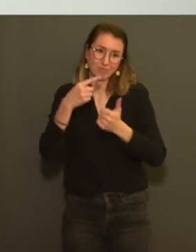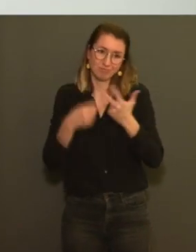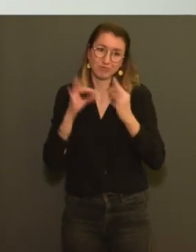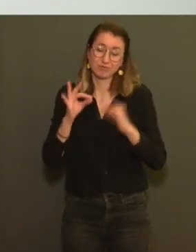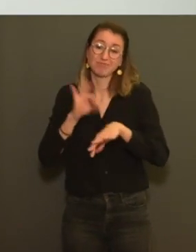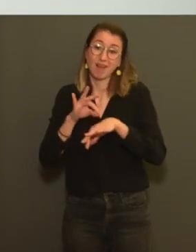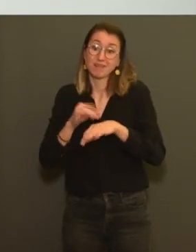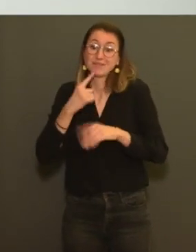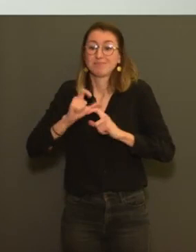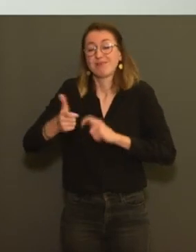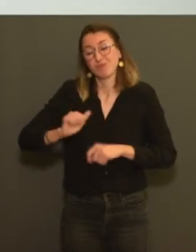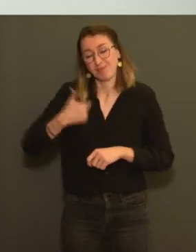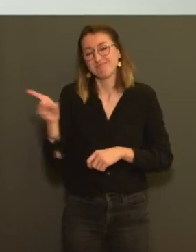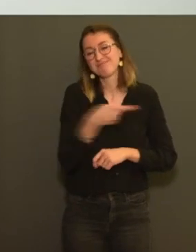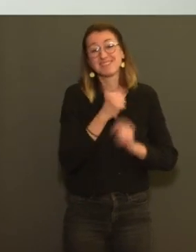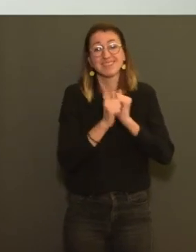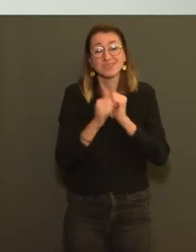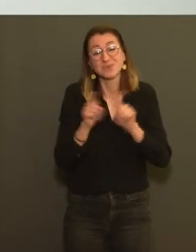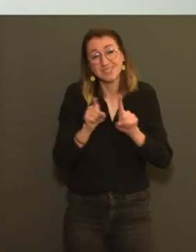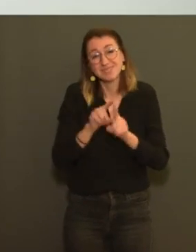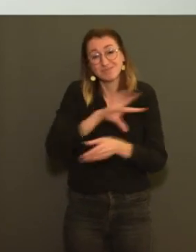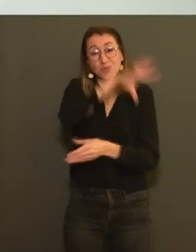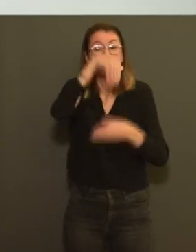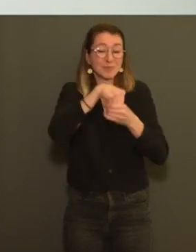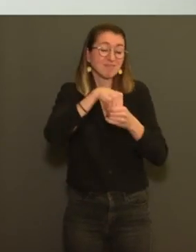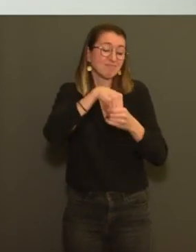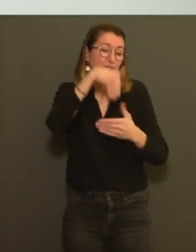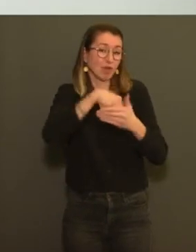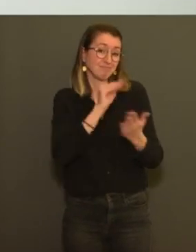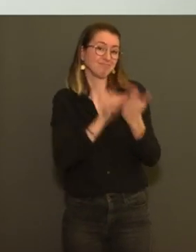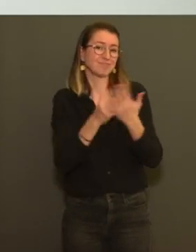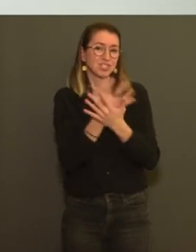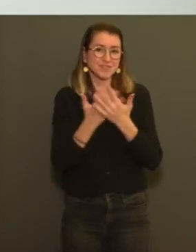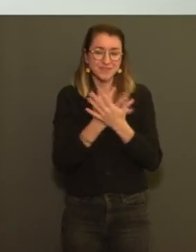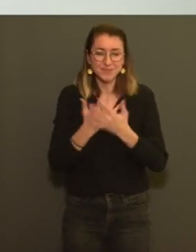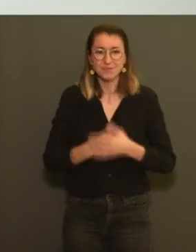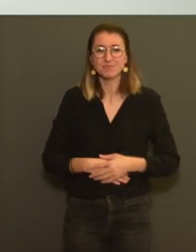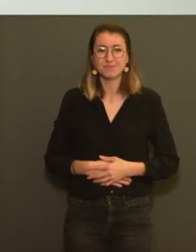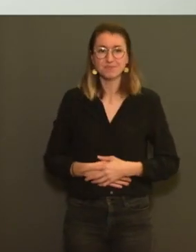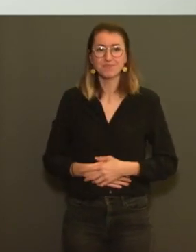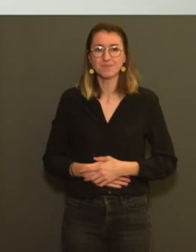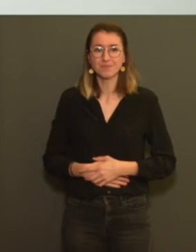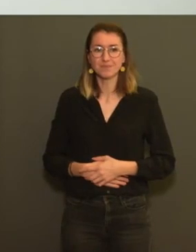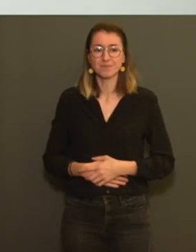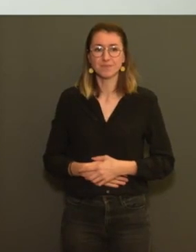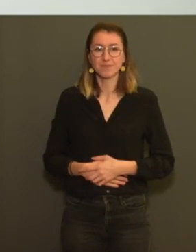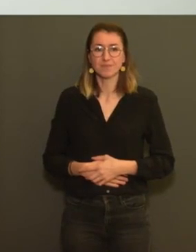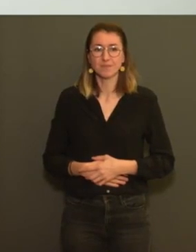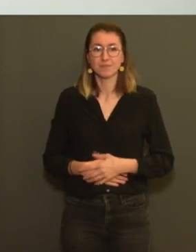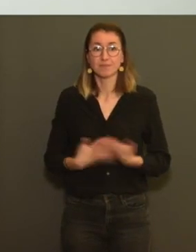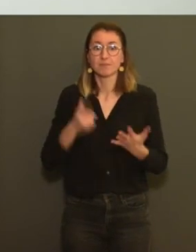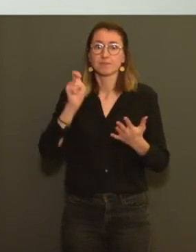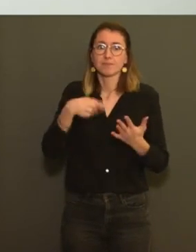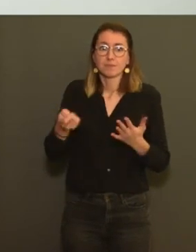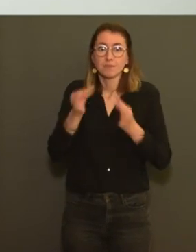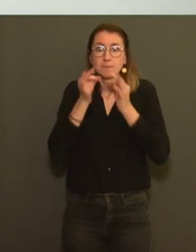va rentrer dans les statistiques dont nous vous parlons. Il est clair que si ceci n'est pas idéal, ceci est